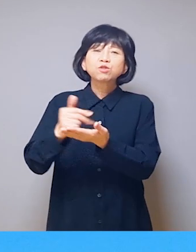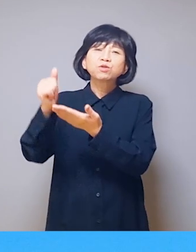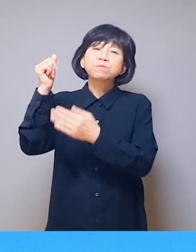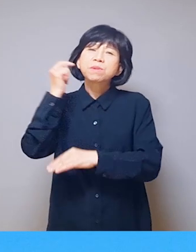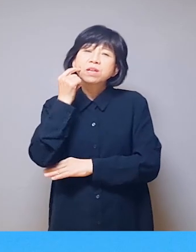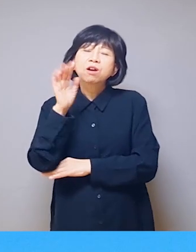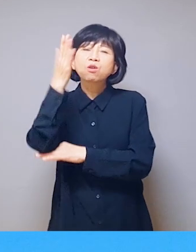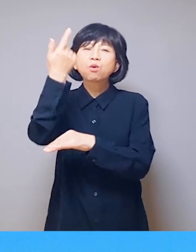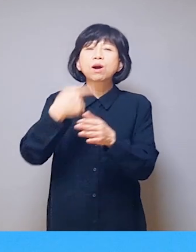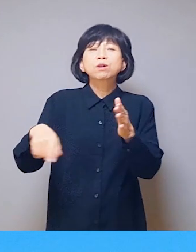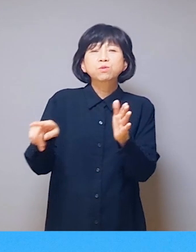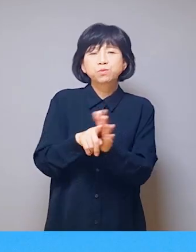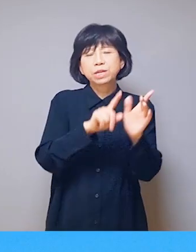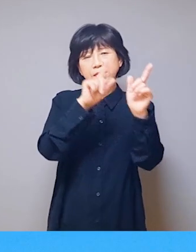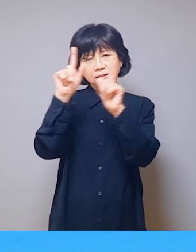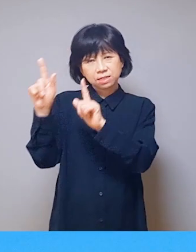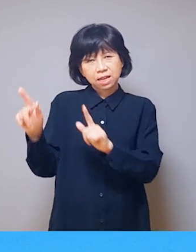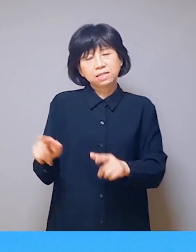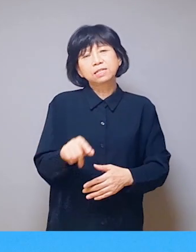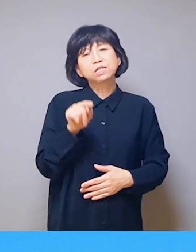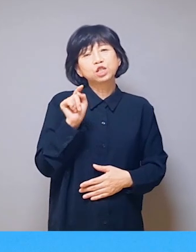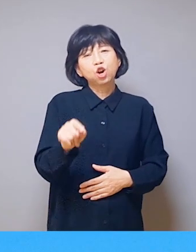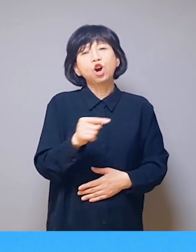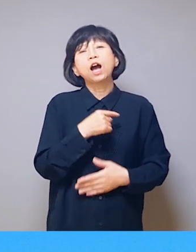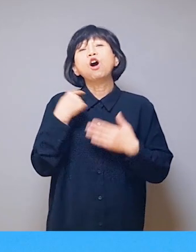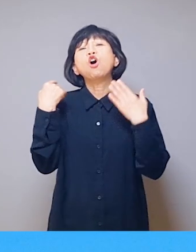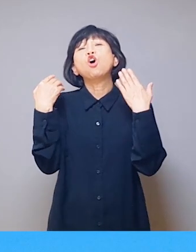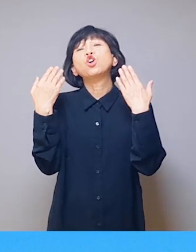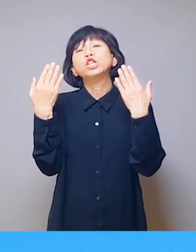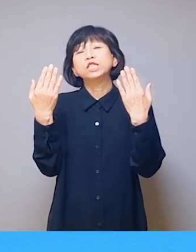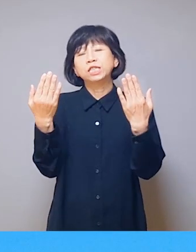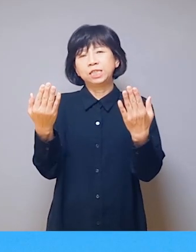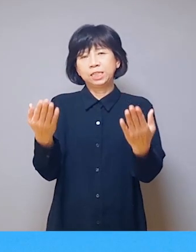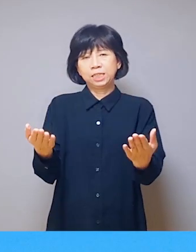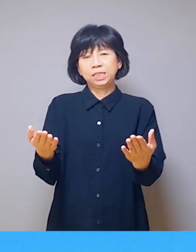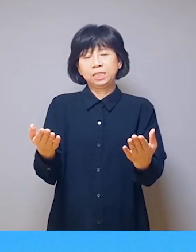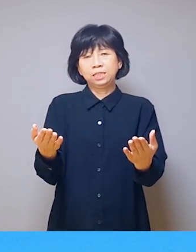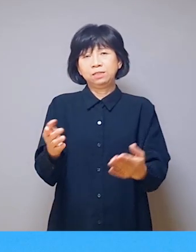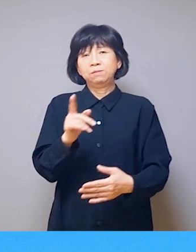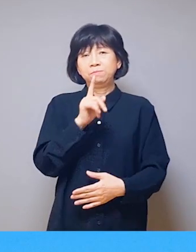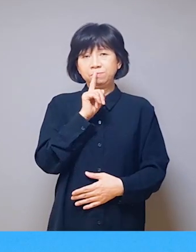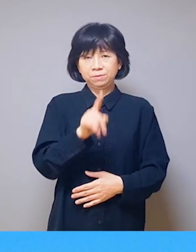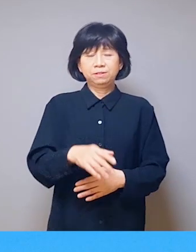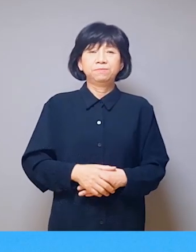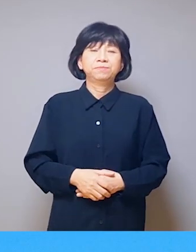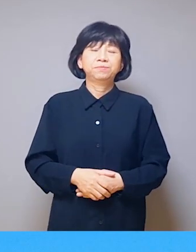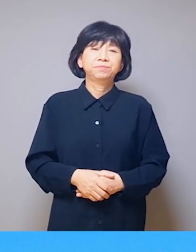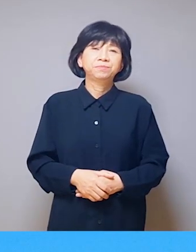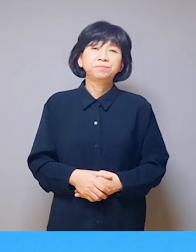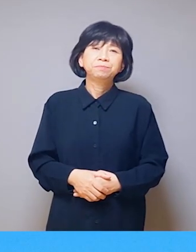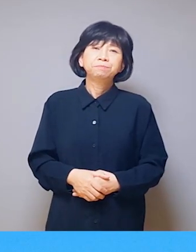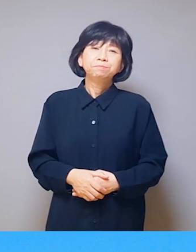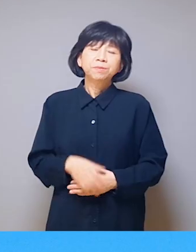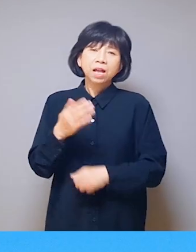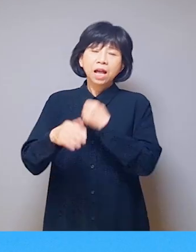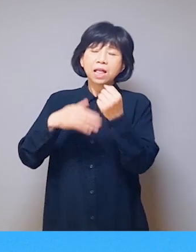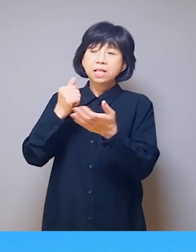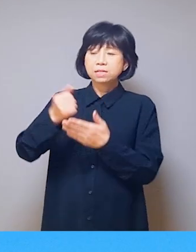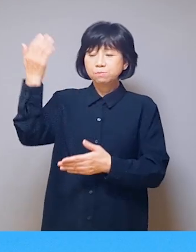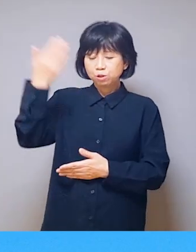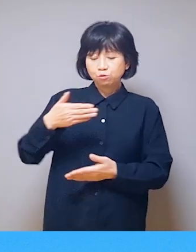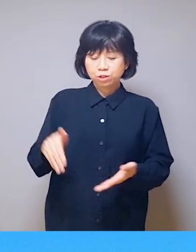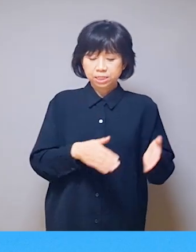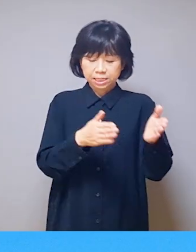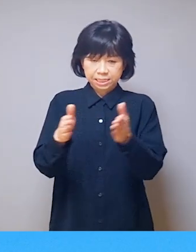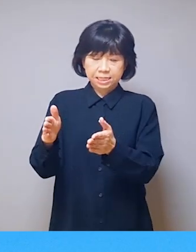영광? 하나님께 영광이 되는 삶이 되는 게 헌신인 줄 믿습니다. 하나님이 주신 길을